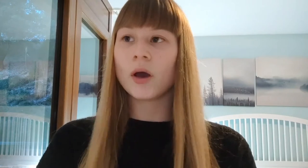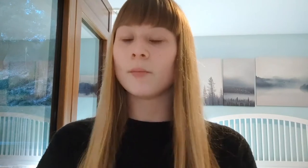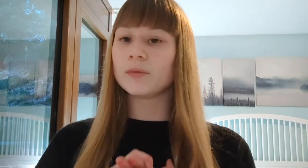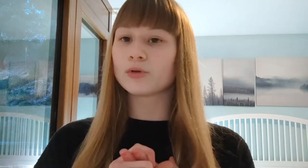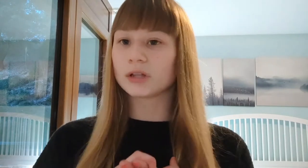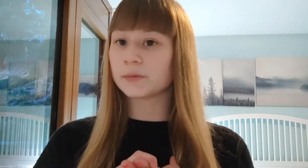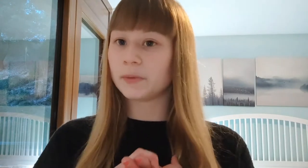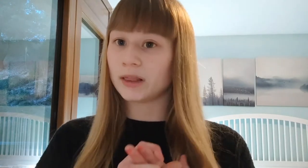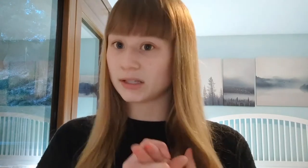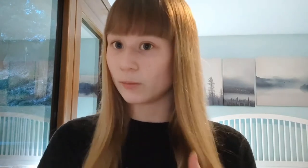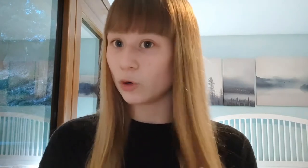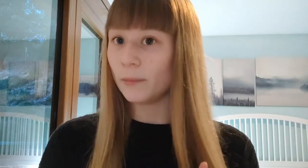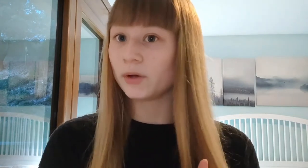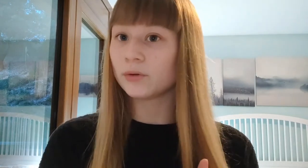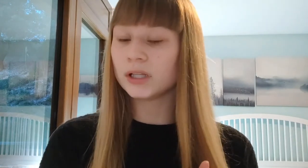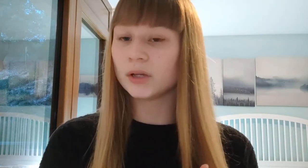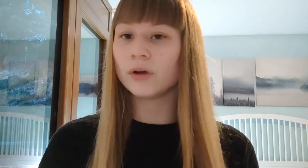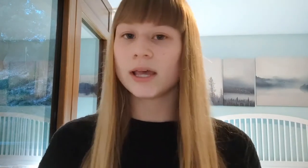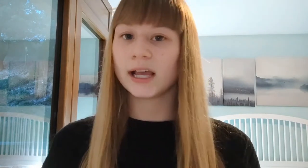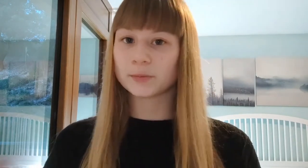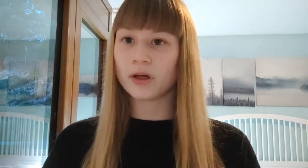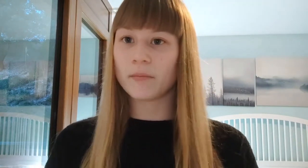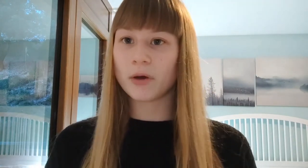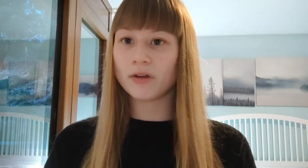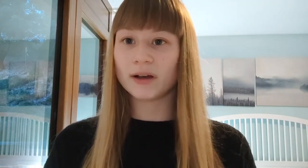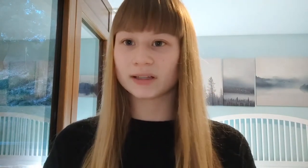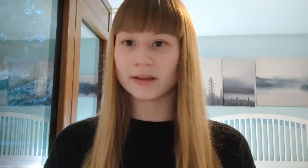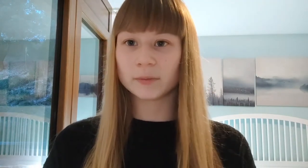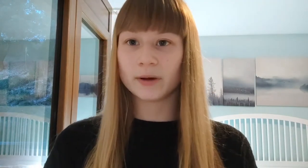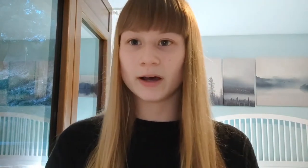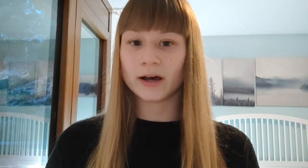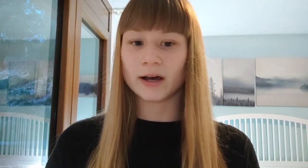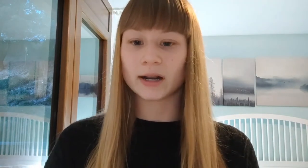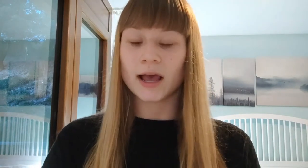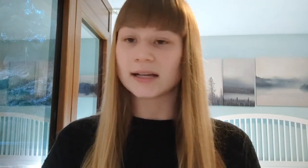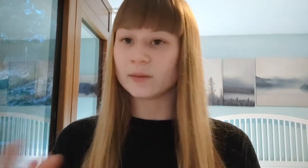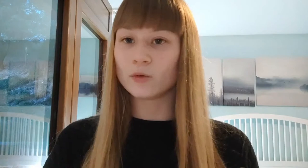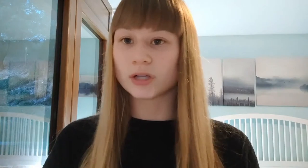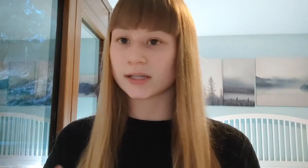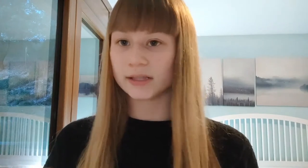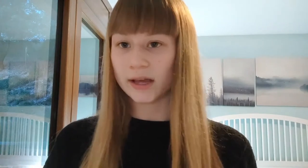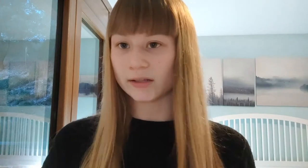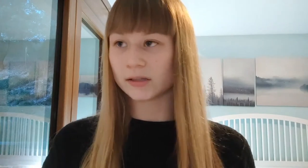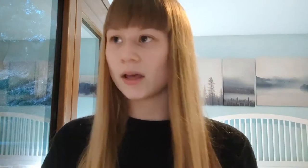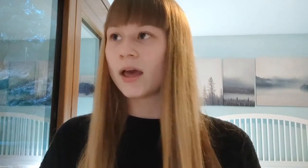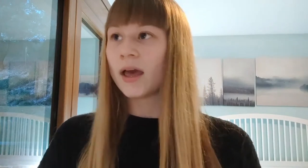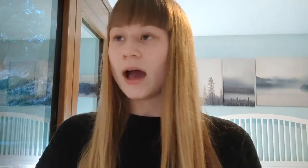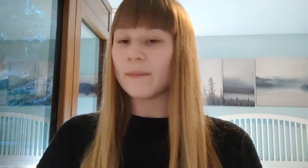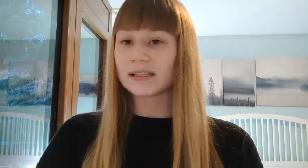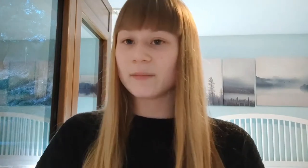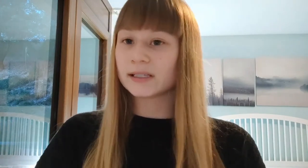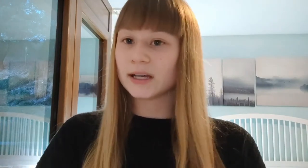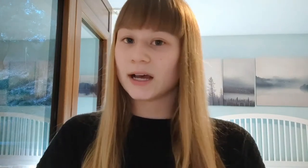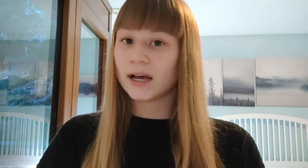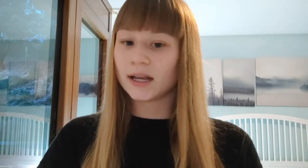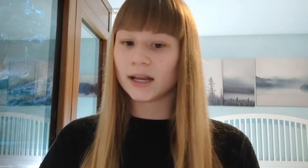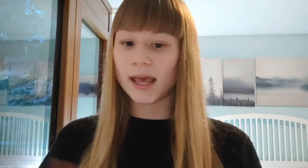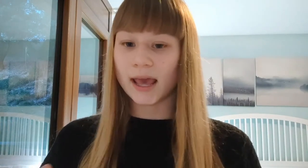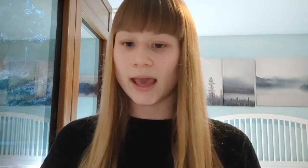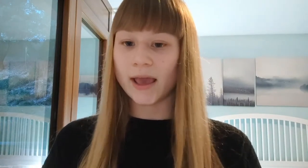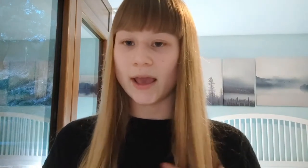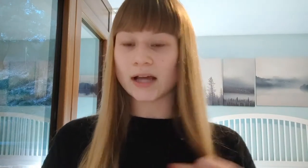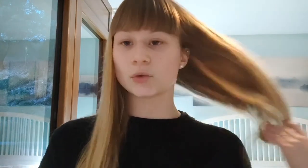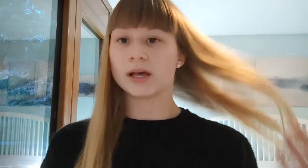atenció, molt importants pel desenvolupament cognitiu i que es poden veure afectades per estímuls externs. A més